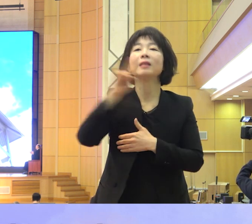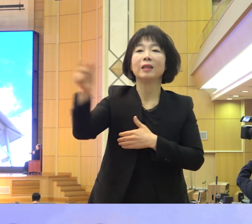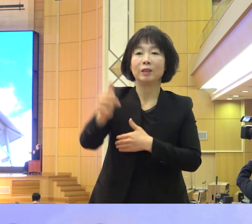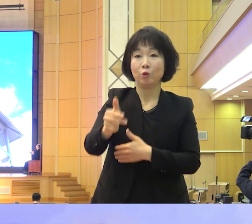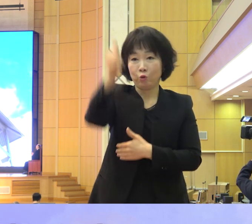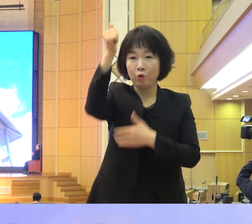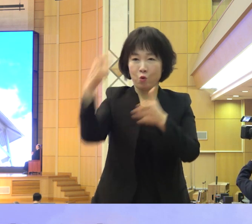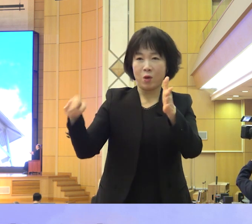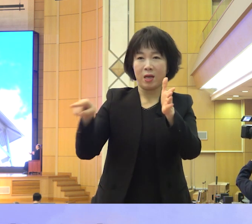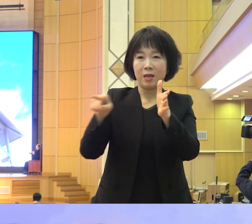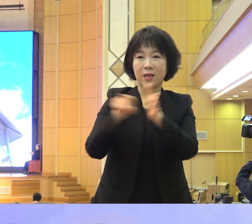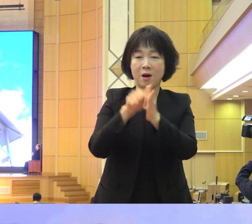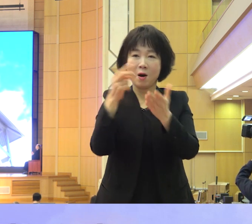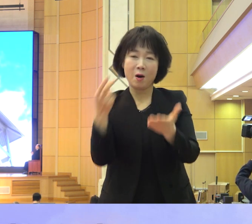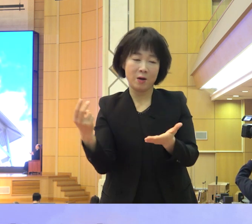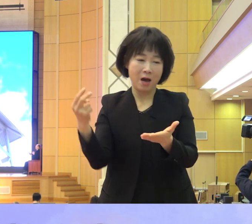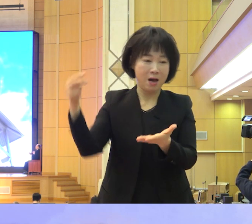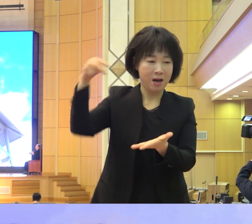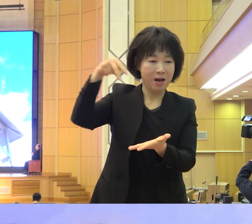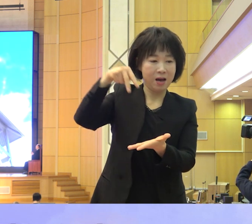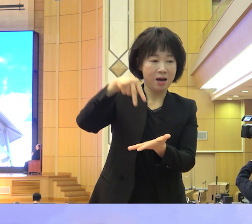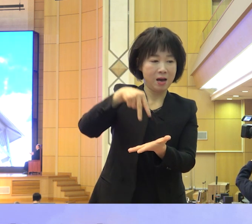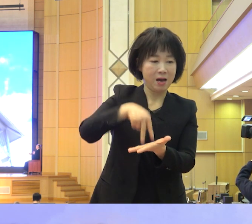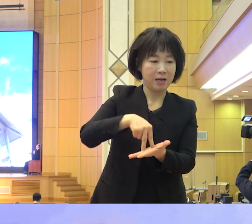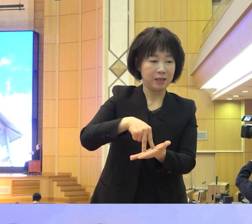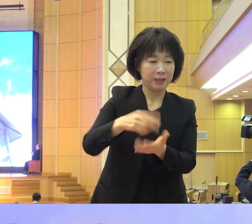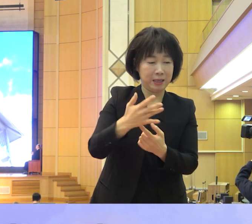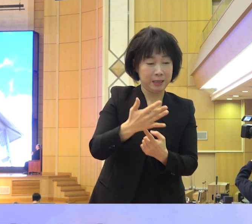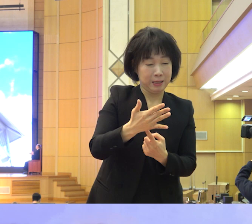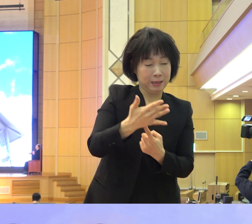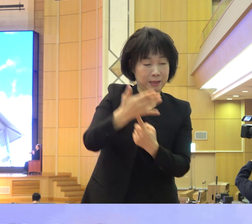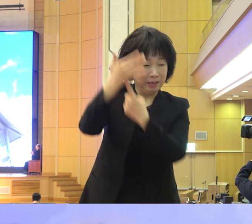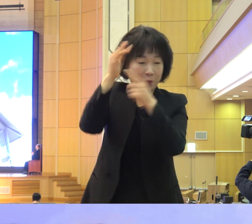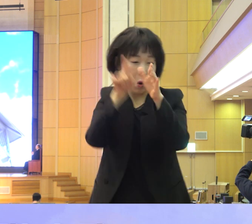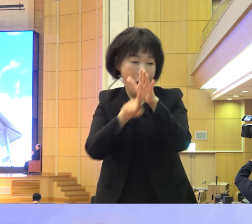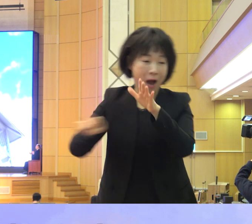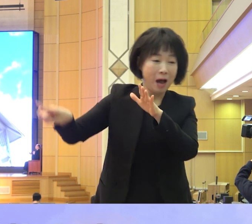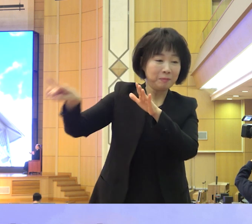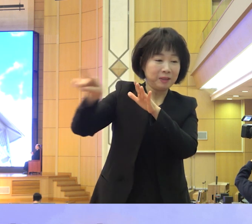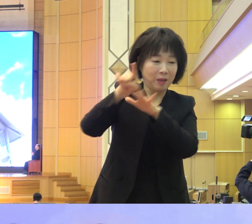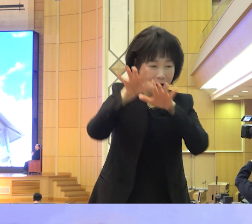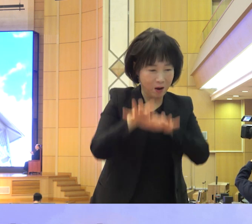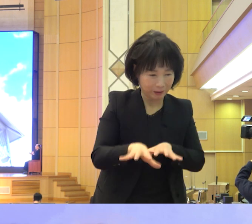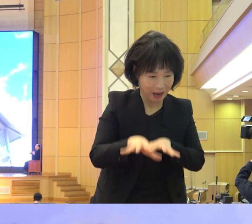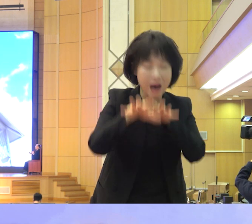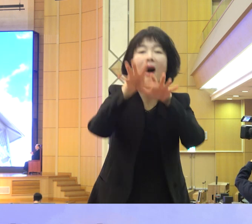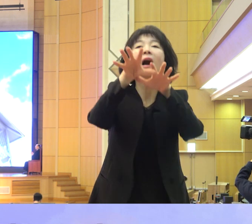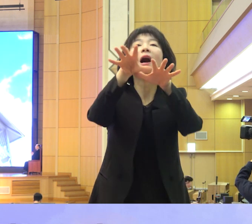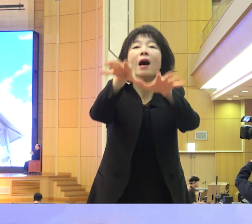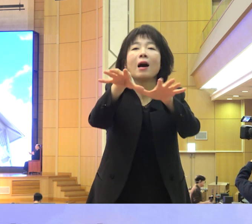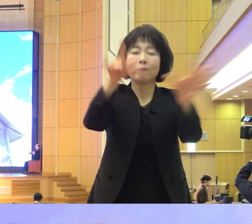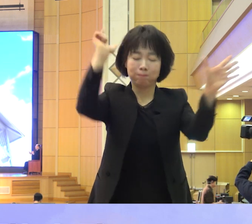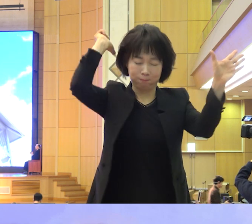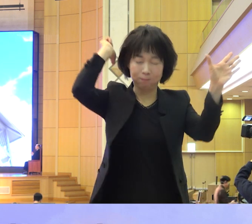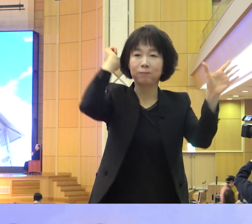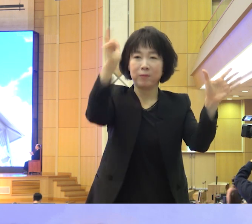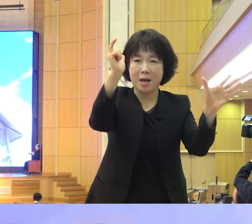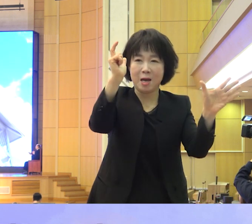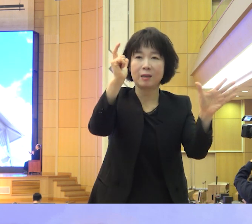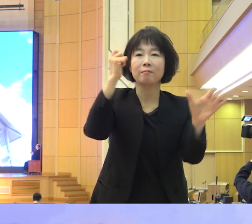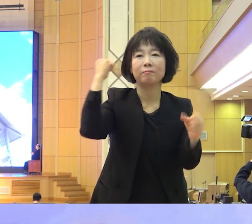군병들아, 주 위에 일어나 기들고 앞서